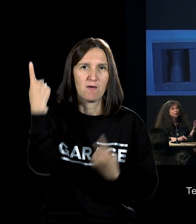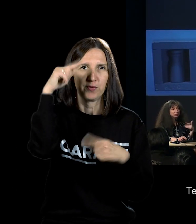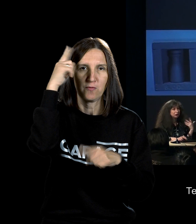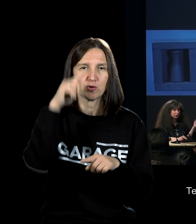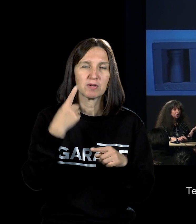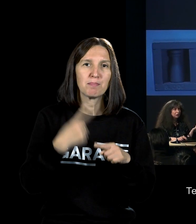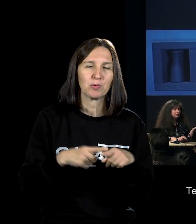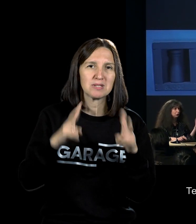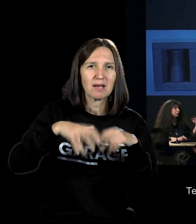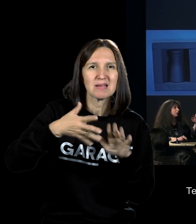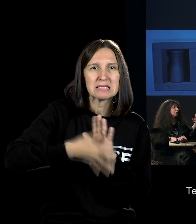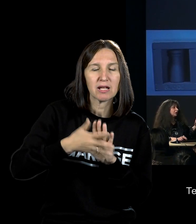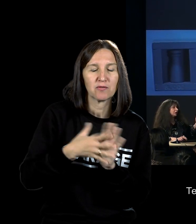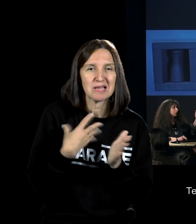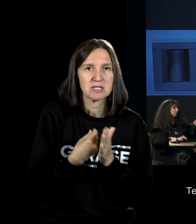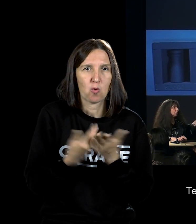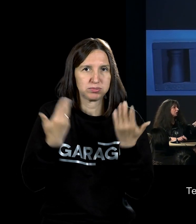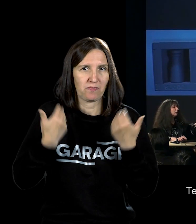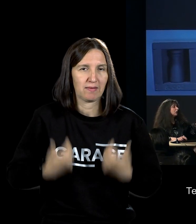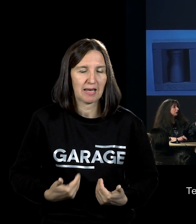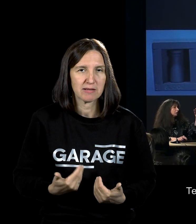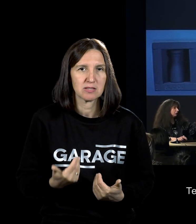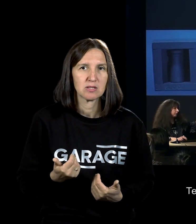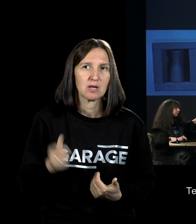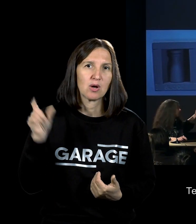числе это исследование собственной телесности, вот такой